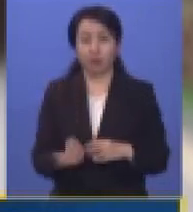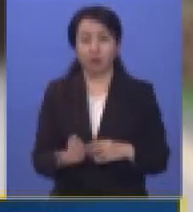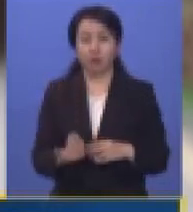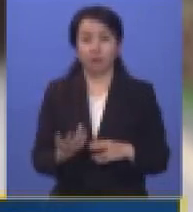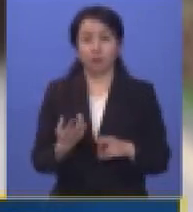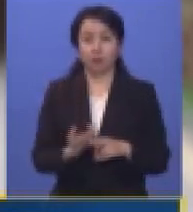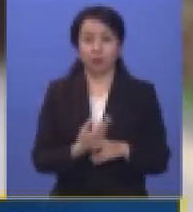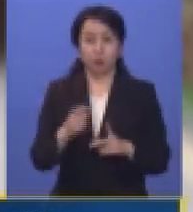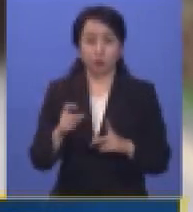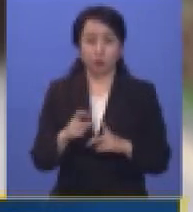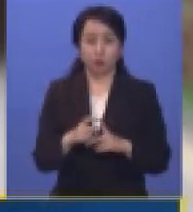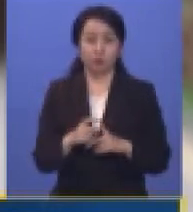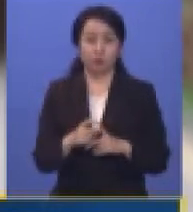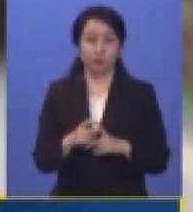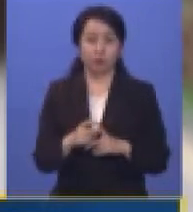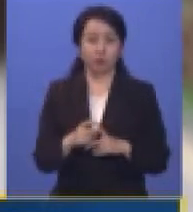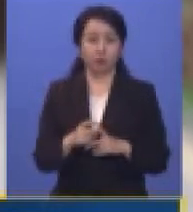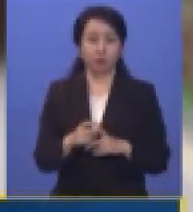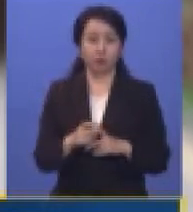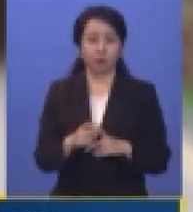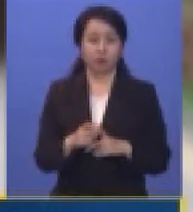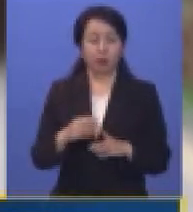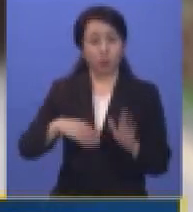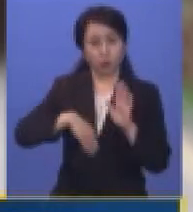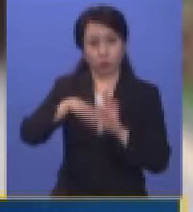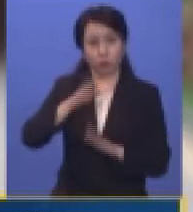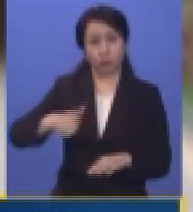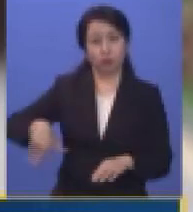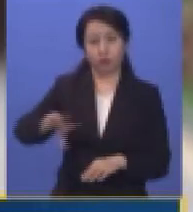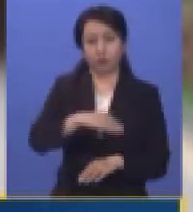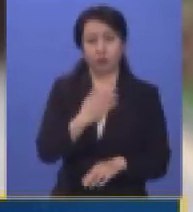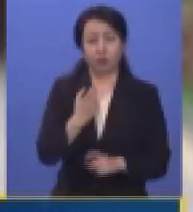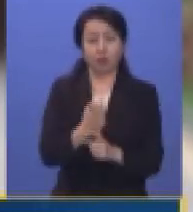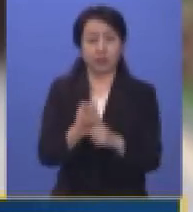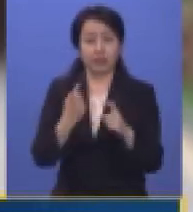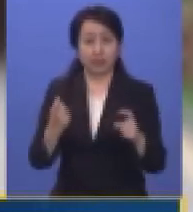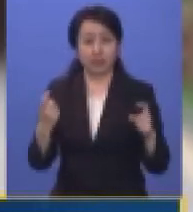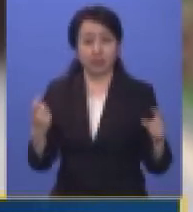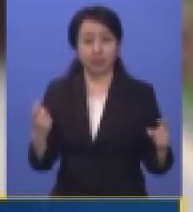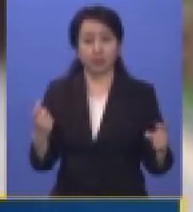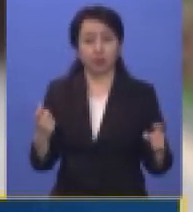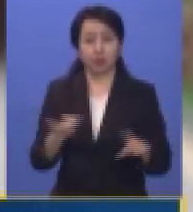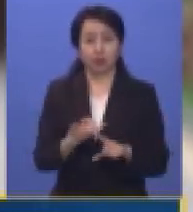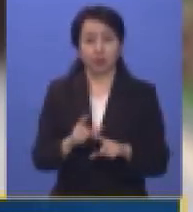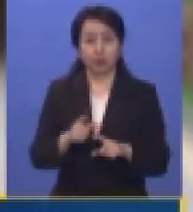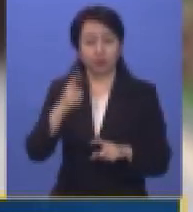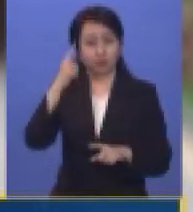безусловно, одушевит всех наших зрителей. Я в этом